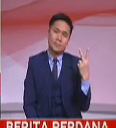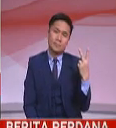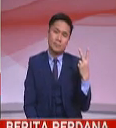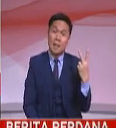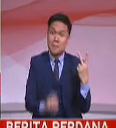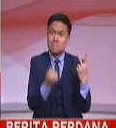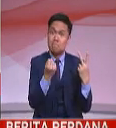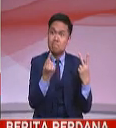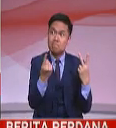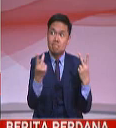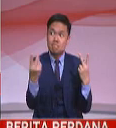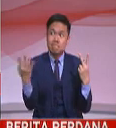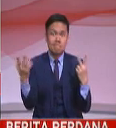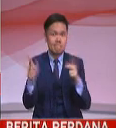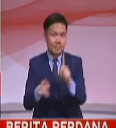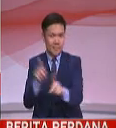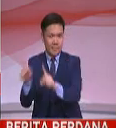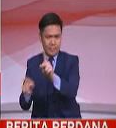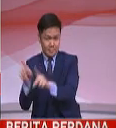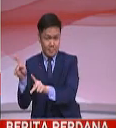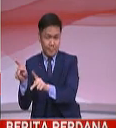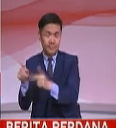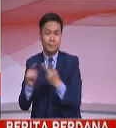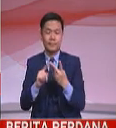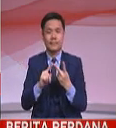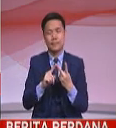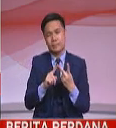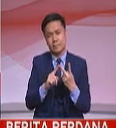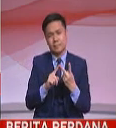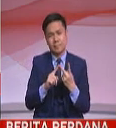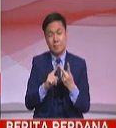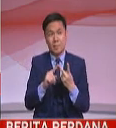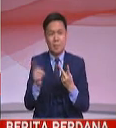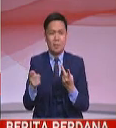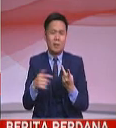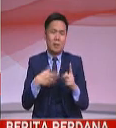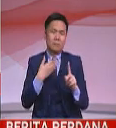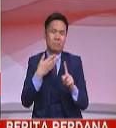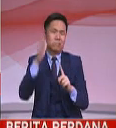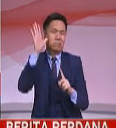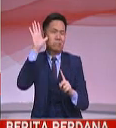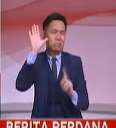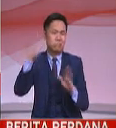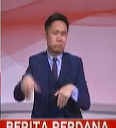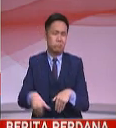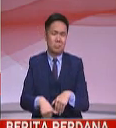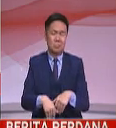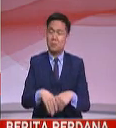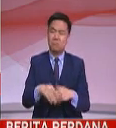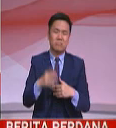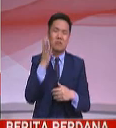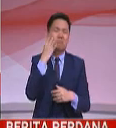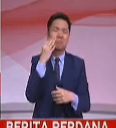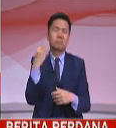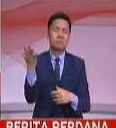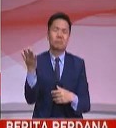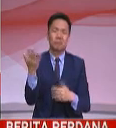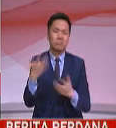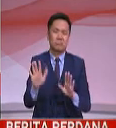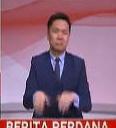ada juga pihak tertentu yang rasa complacent ataupun rasa puas itu